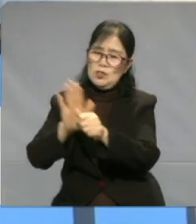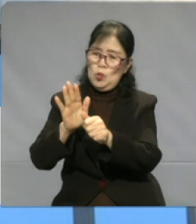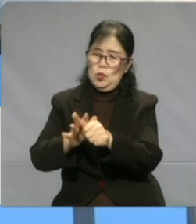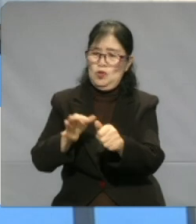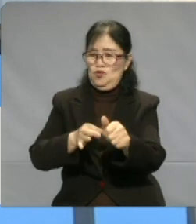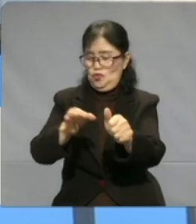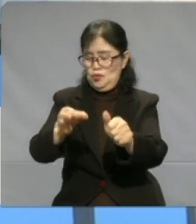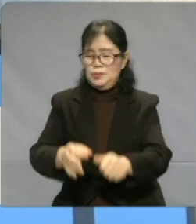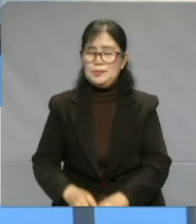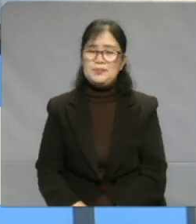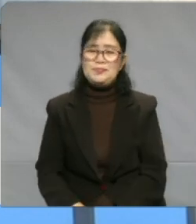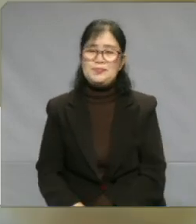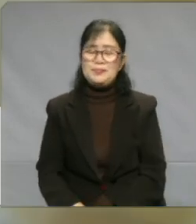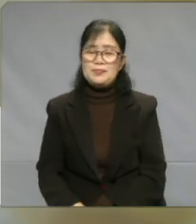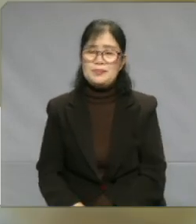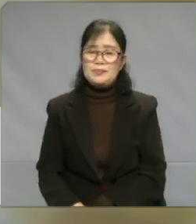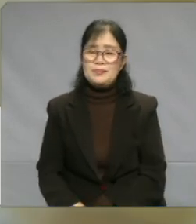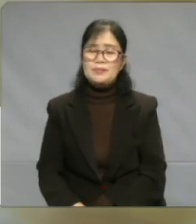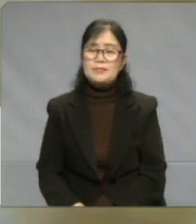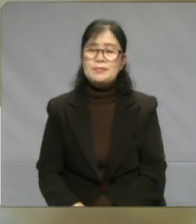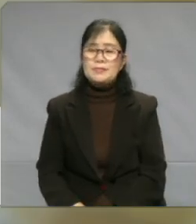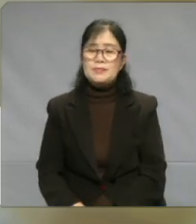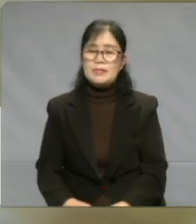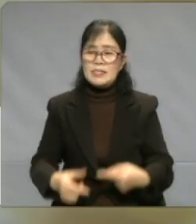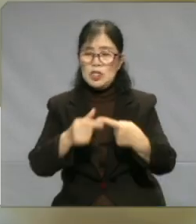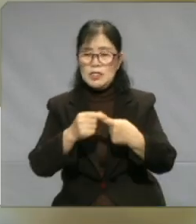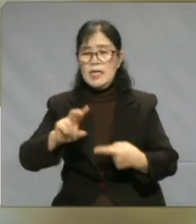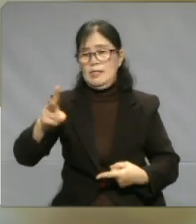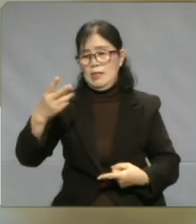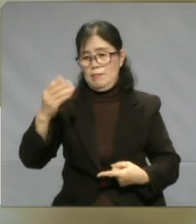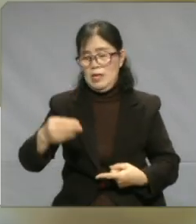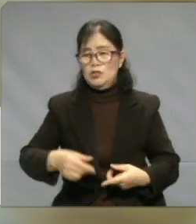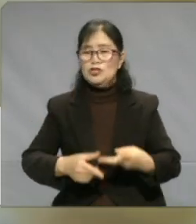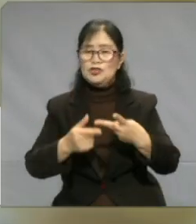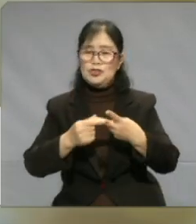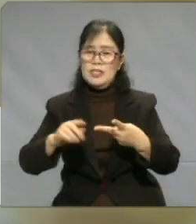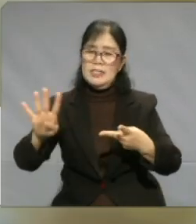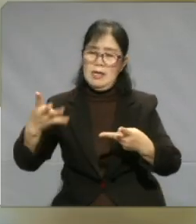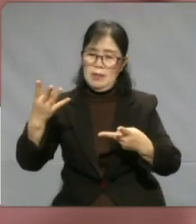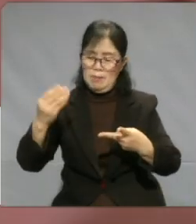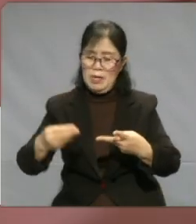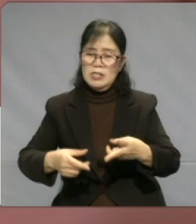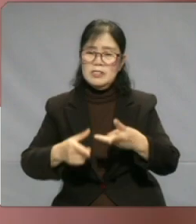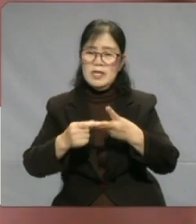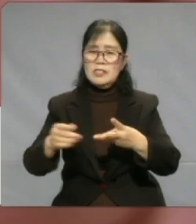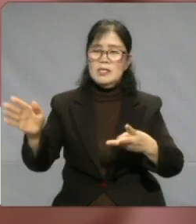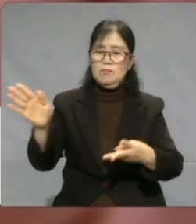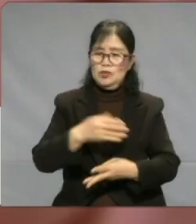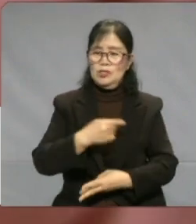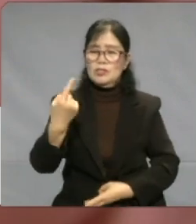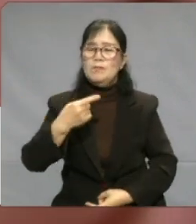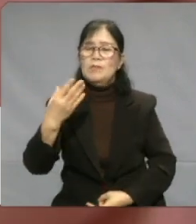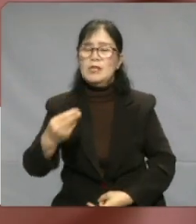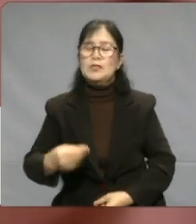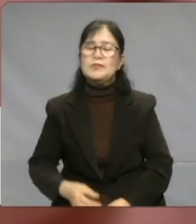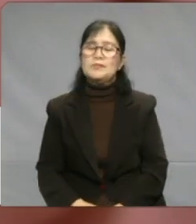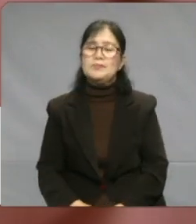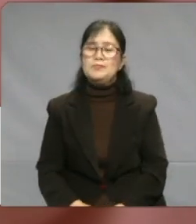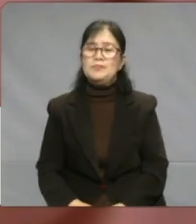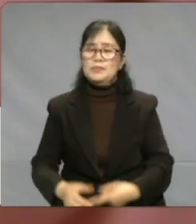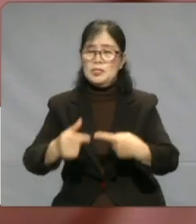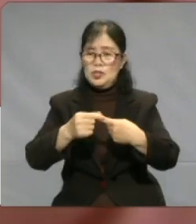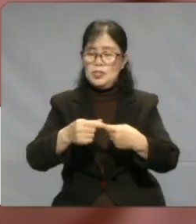했습니다 인상된 출산 지원금은 첫째는 200만 원 둘째는 400만 원 셋째부터는 1천만 원입니다